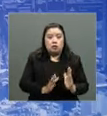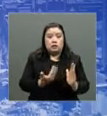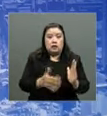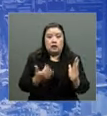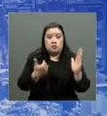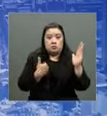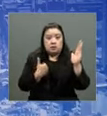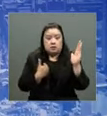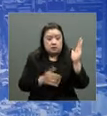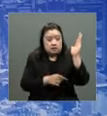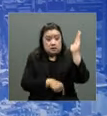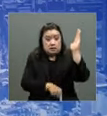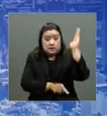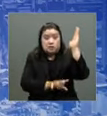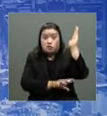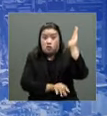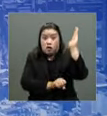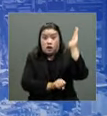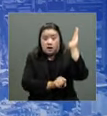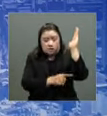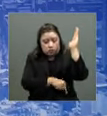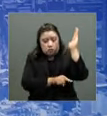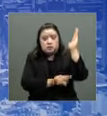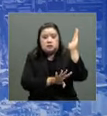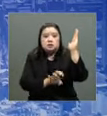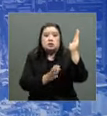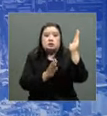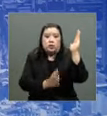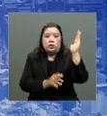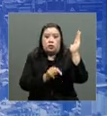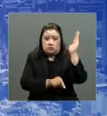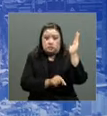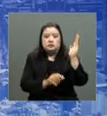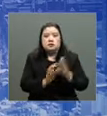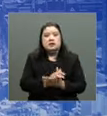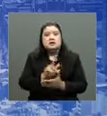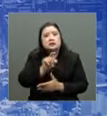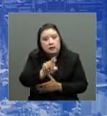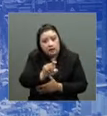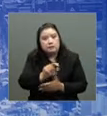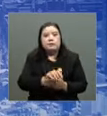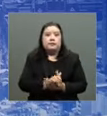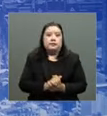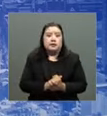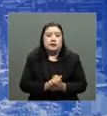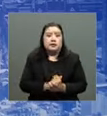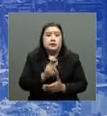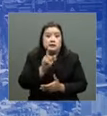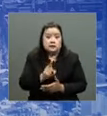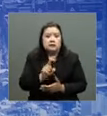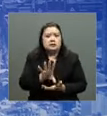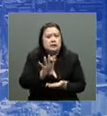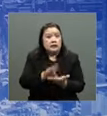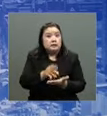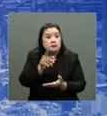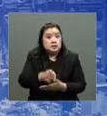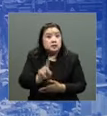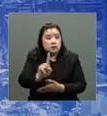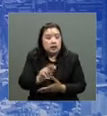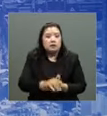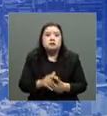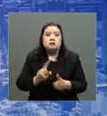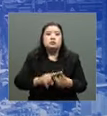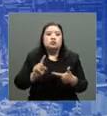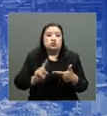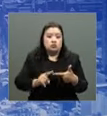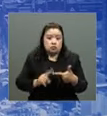แดนทางอำเภอสะเดาจังหวัดสงขลาอีก400 กว่าคนประเด็นแรกค่ะเรื่องของข้อเท็จจริงในเรื่องนี้นะคะส่วนประเด็น